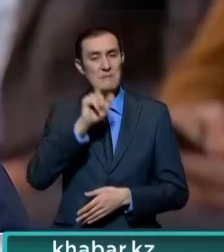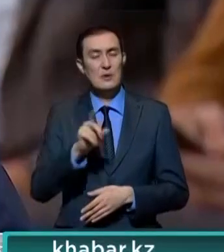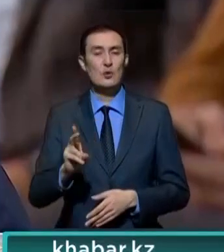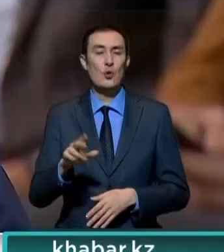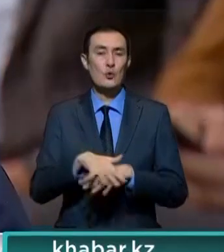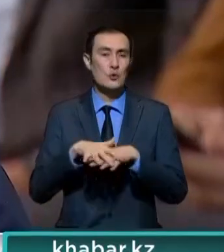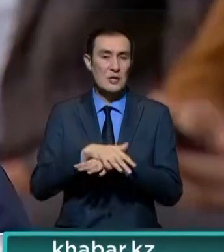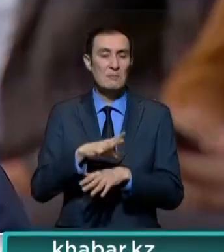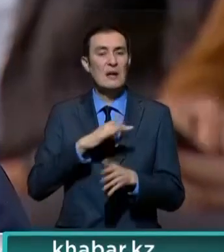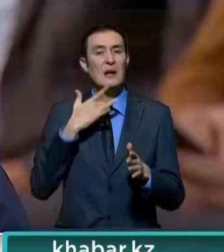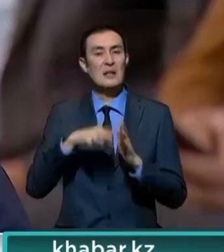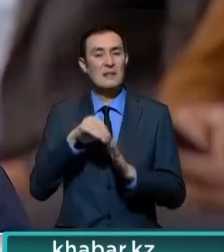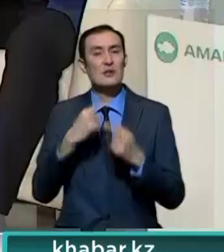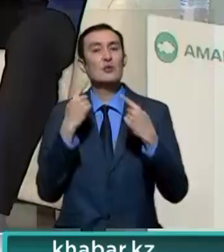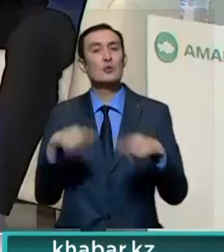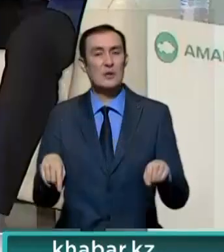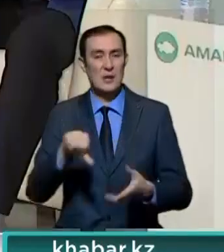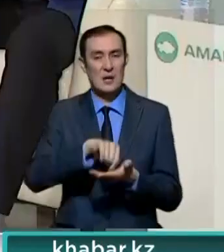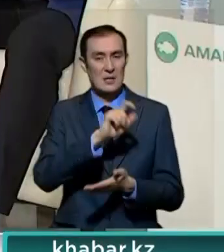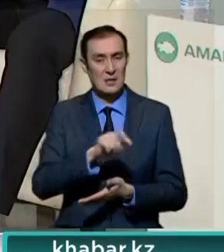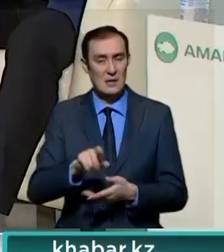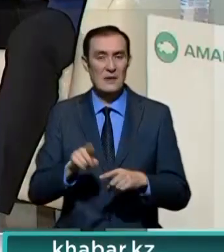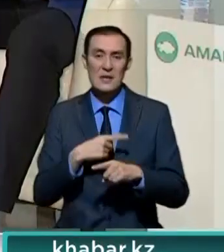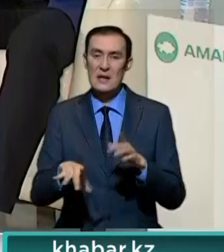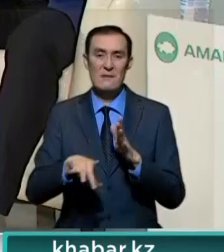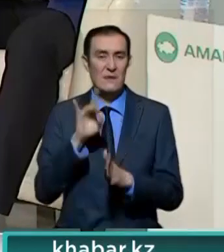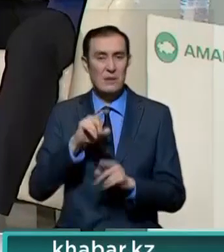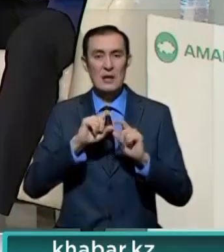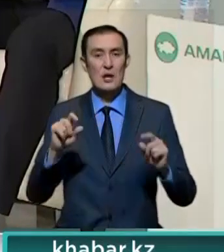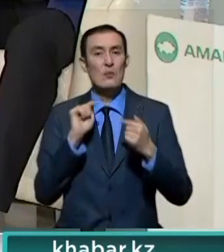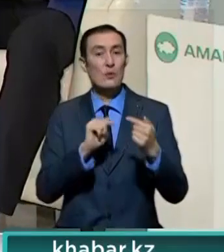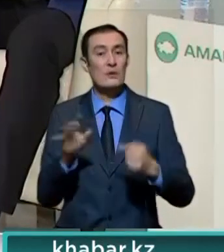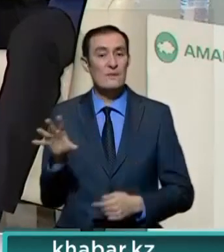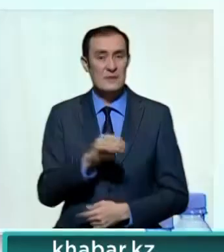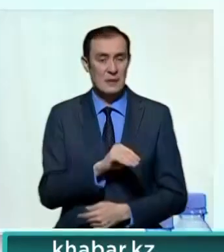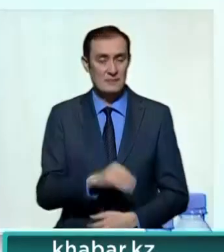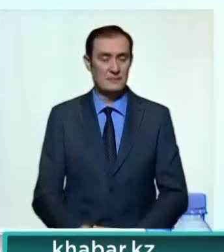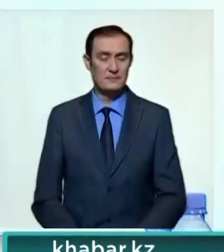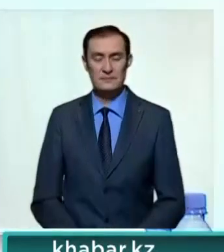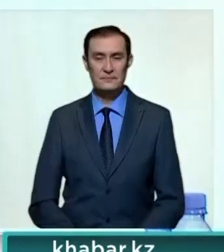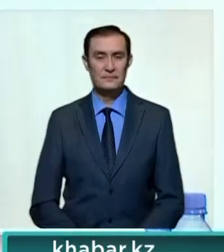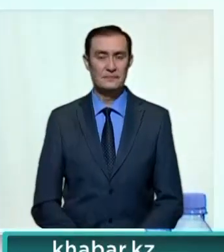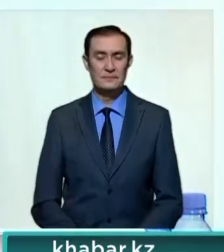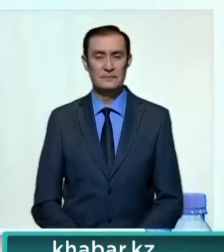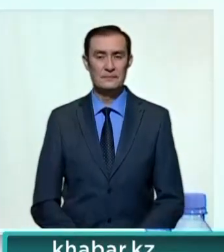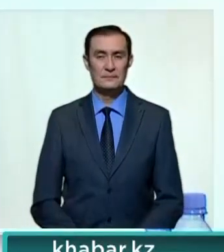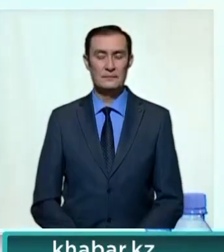избирателей, которые проголосовали за других кандидатов или выбрали графу «против всех».